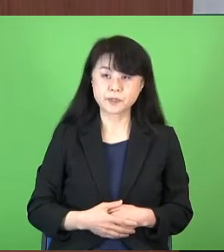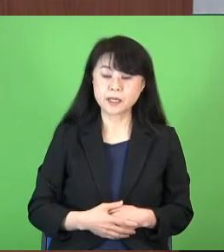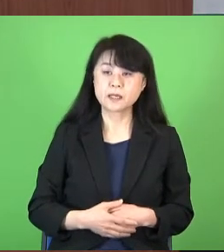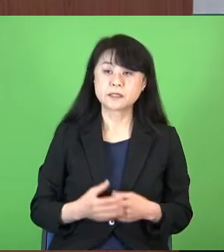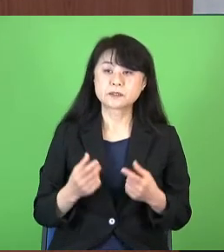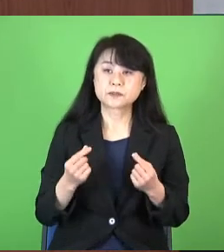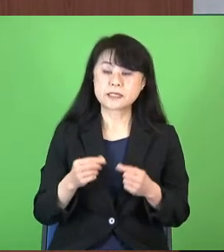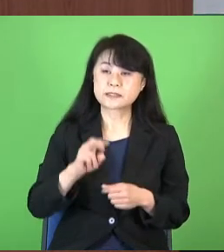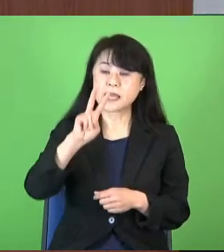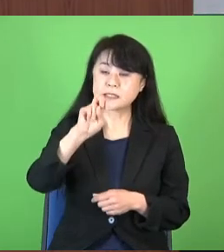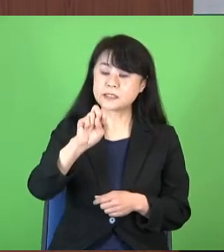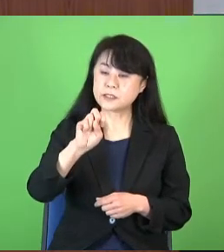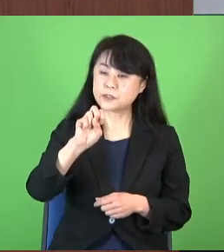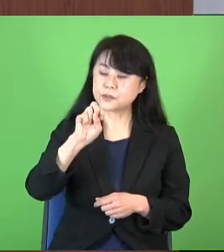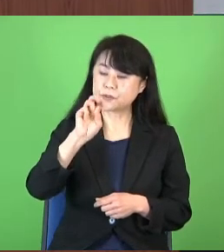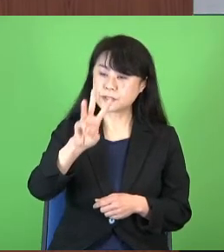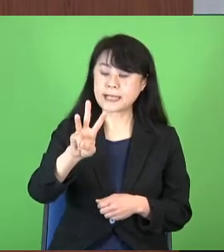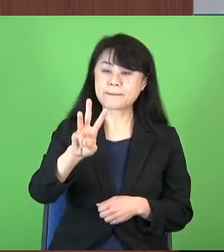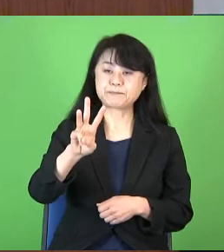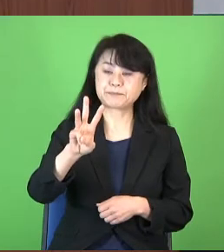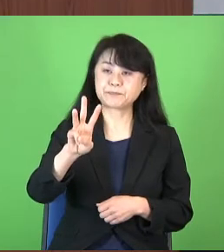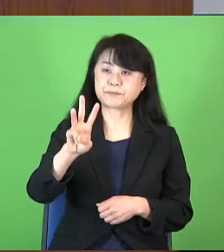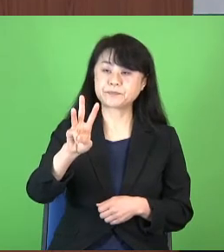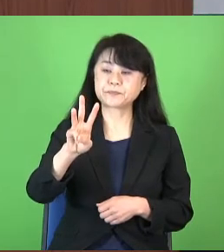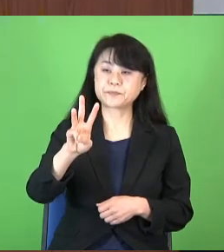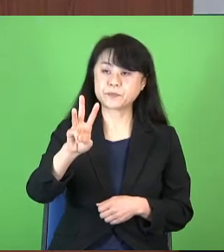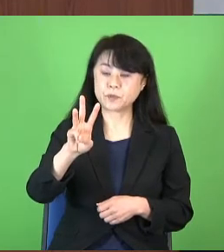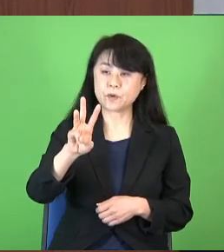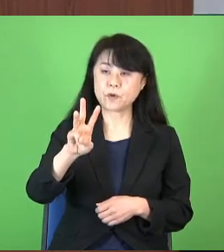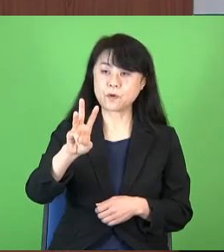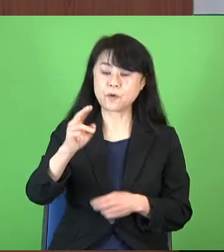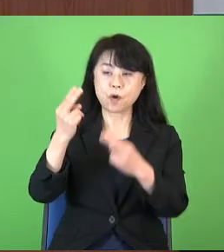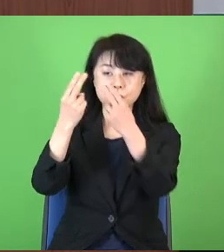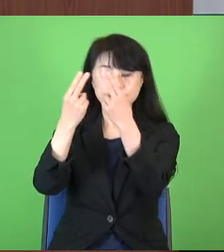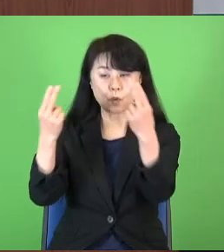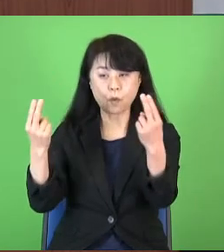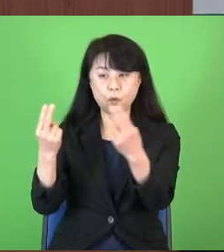関西の23の道